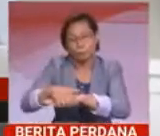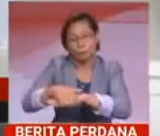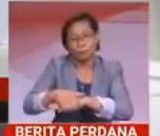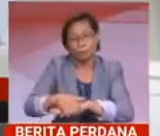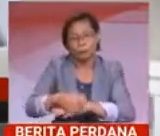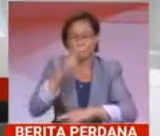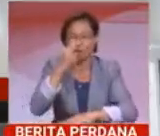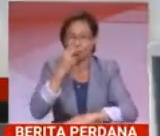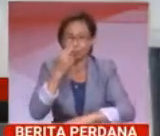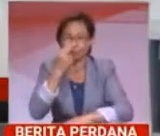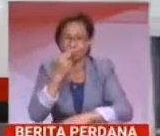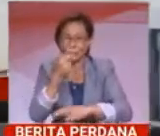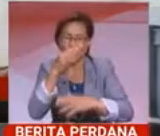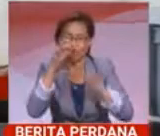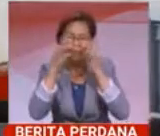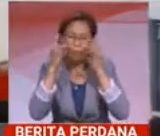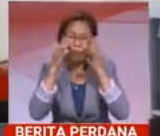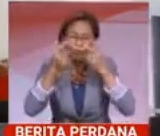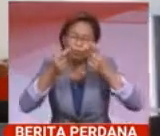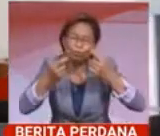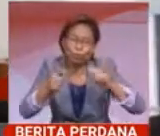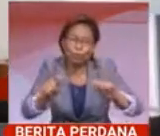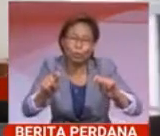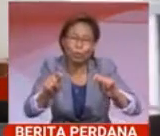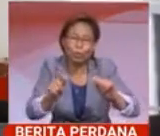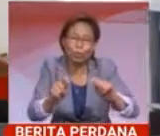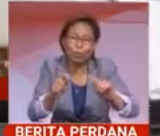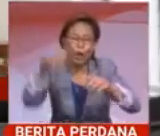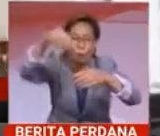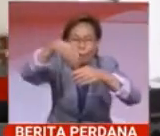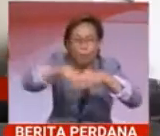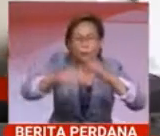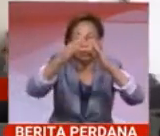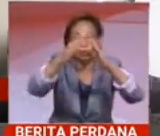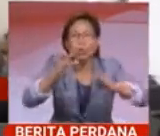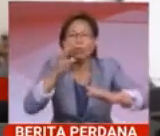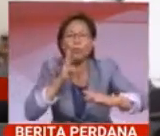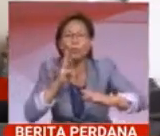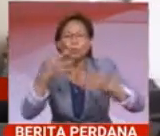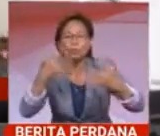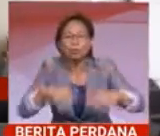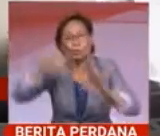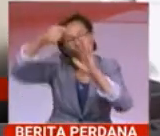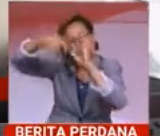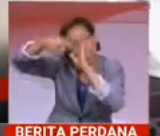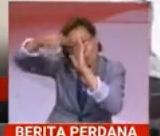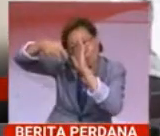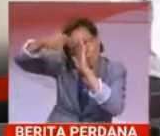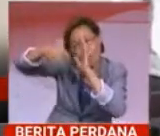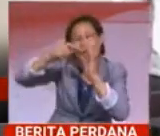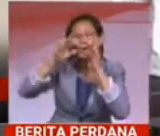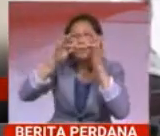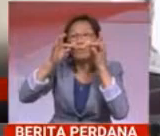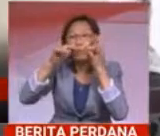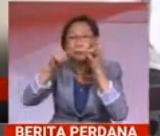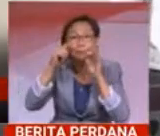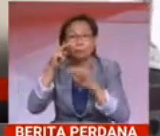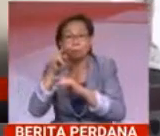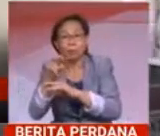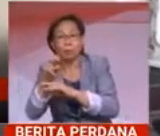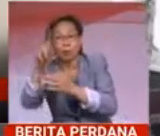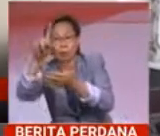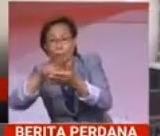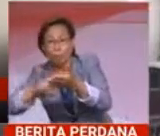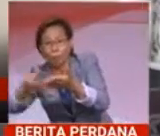Gelagat lucu seekor kucing yang sedaya upaya cuba memecah masuk ke rumah seorang wanita berjaya dirakam. Kucing tersebut dilihat